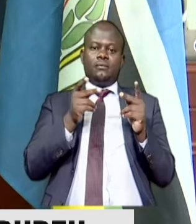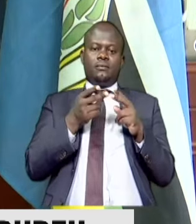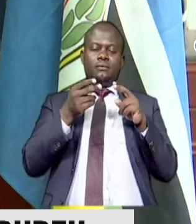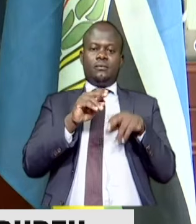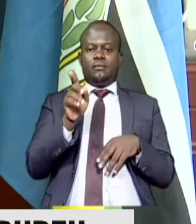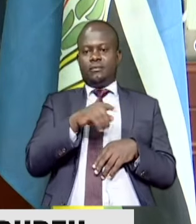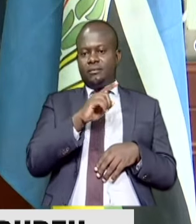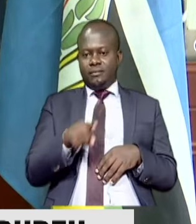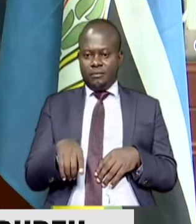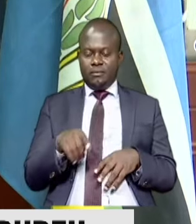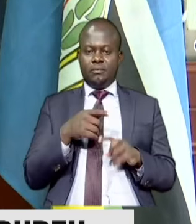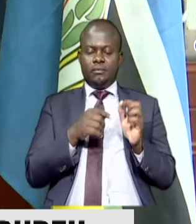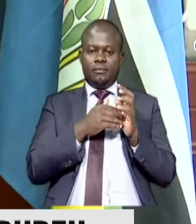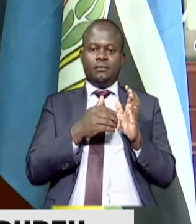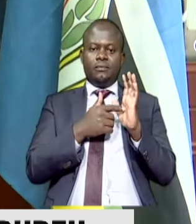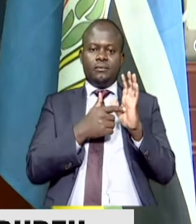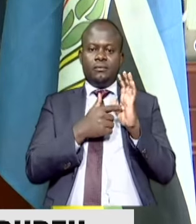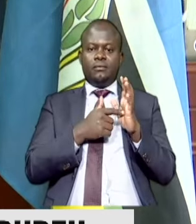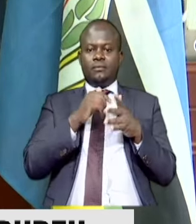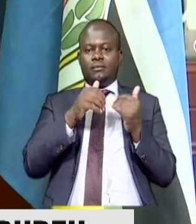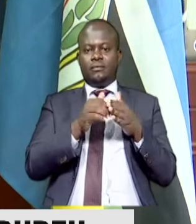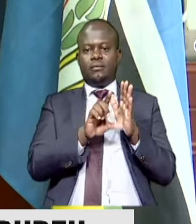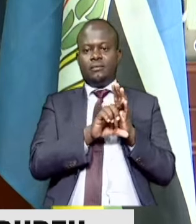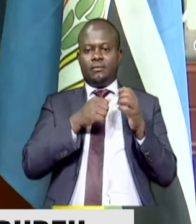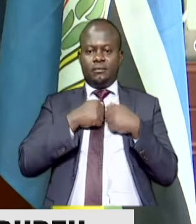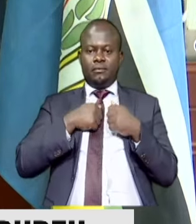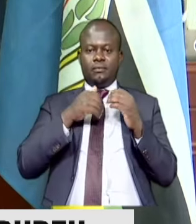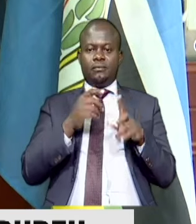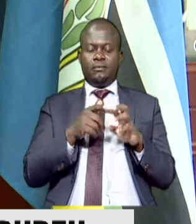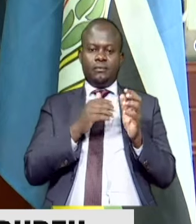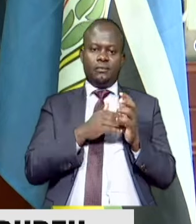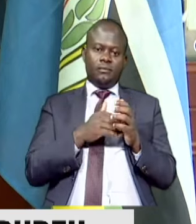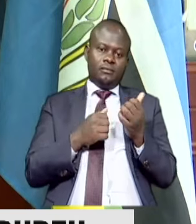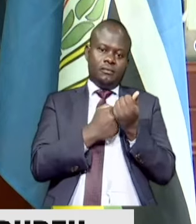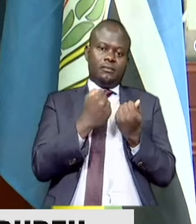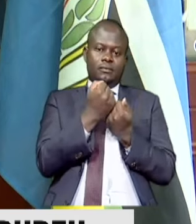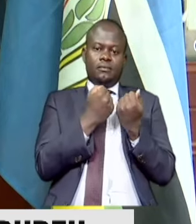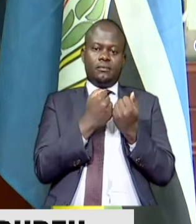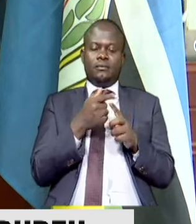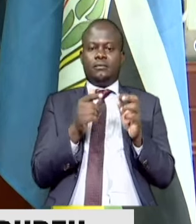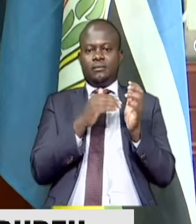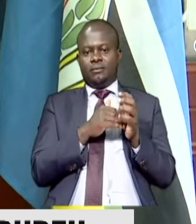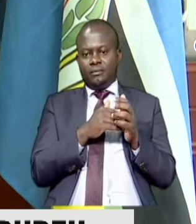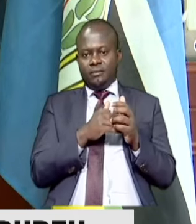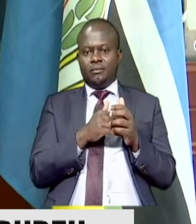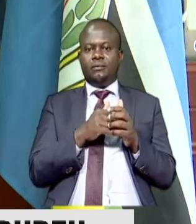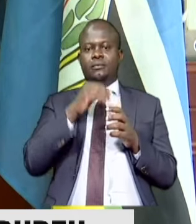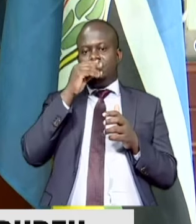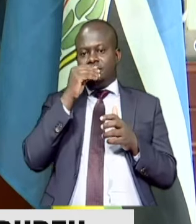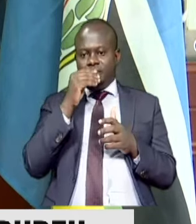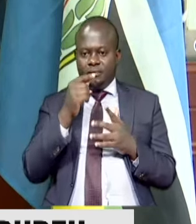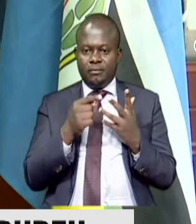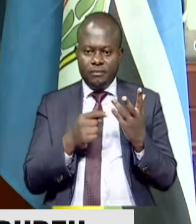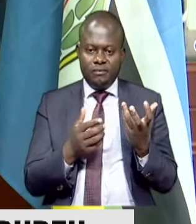icyaha, kuko burya ibimenyetso byose byirangana mu itegeko ry'u Rwanda ariko birunganirana. Noneho ngarutse rero kuki wari uvuze